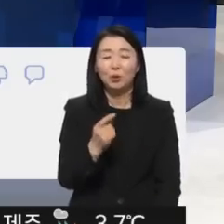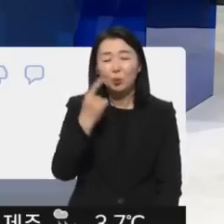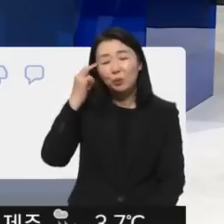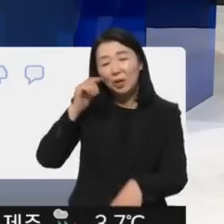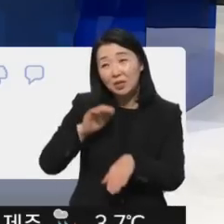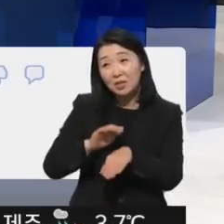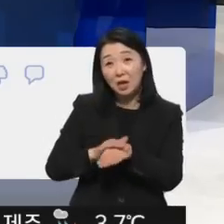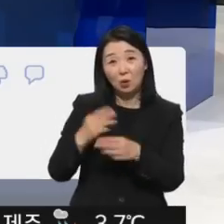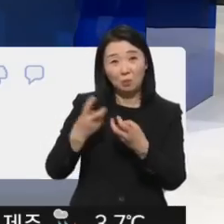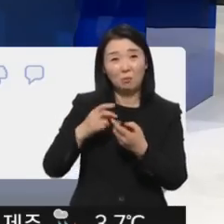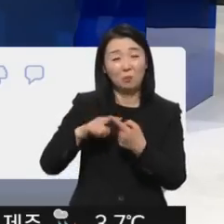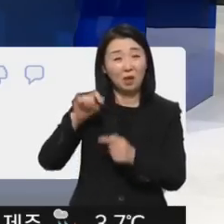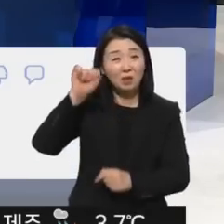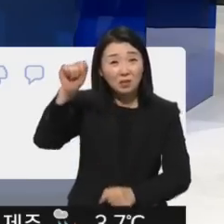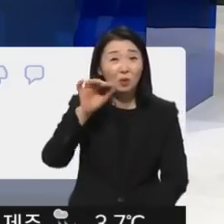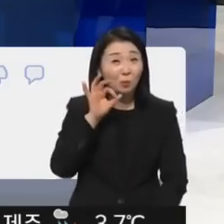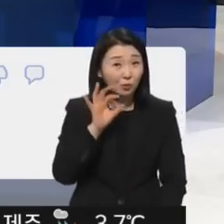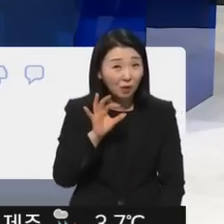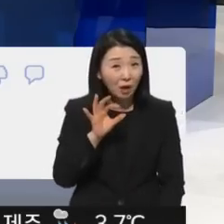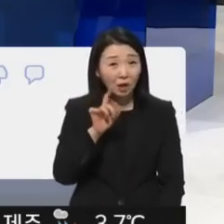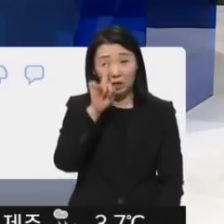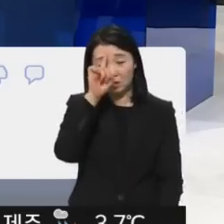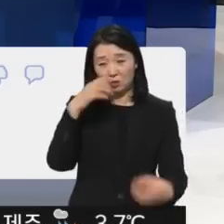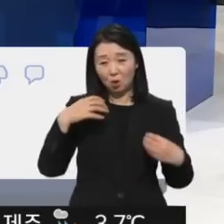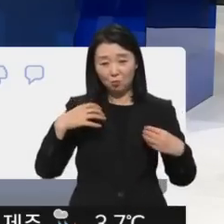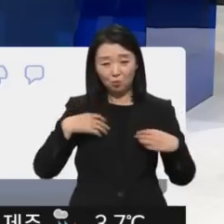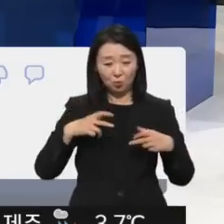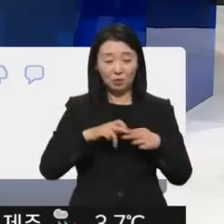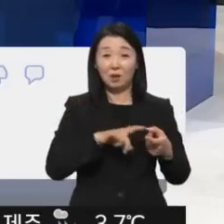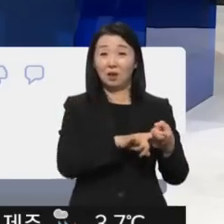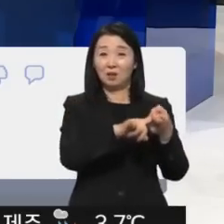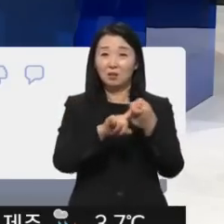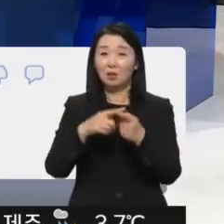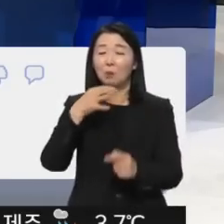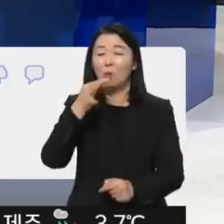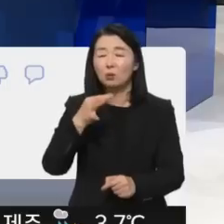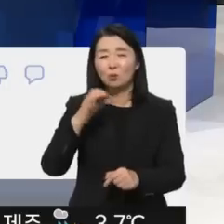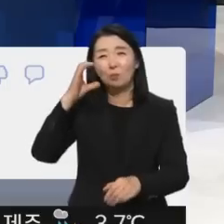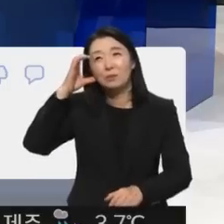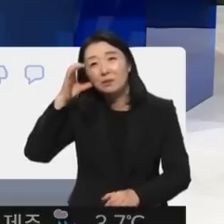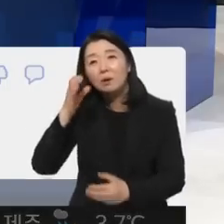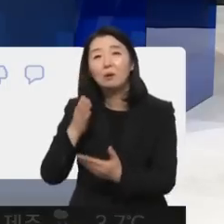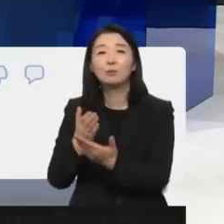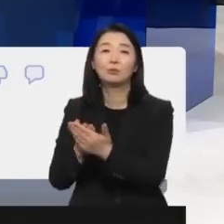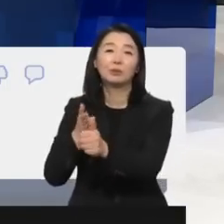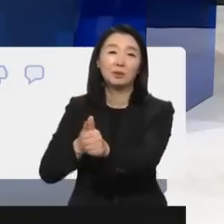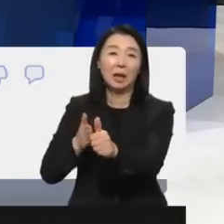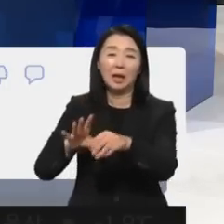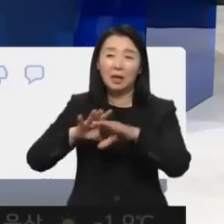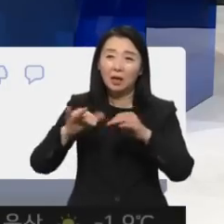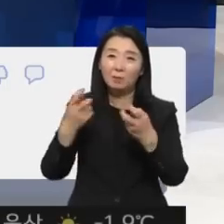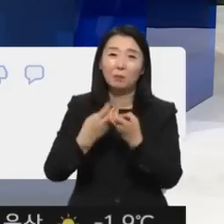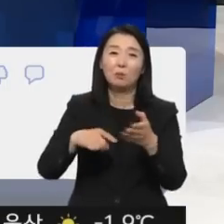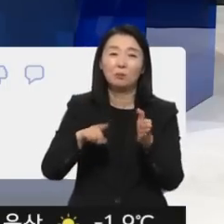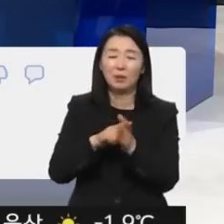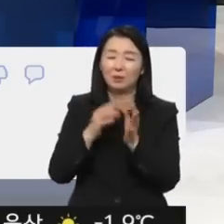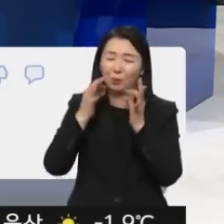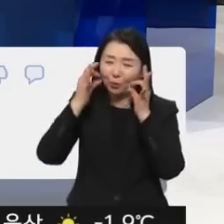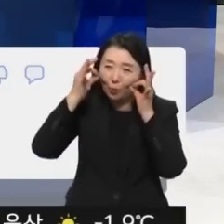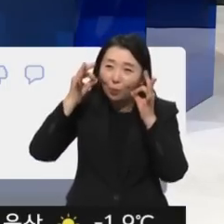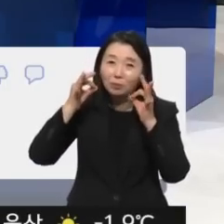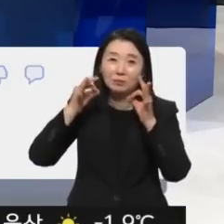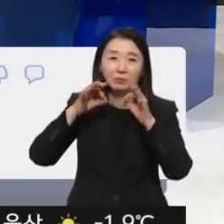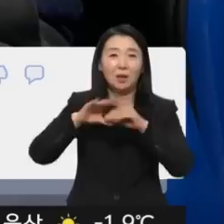지혜로운 방법으로 시위할 수는 없을까요? 정부도 전장현의 목소리를 좀 더 들어주시고 해결책을 마련해